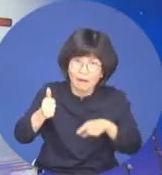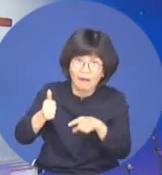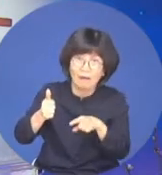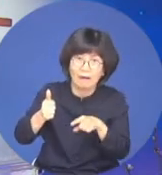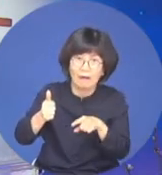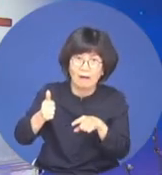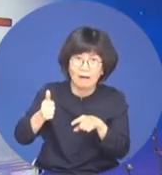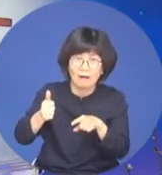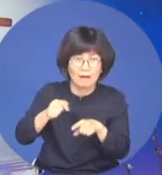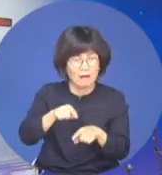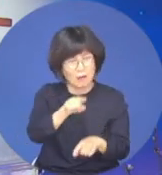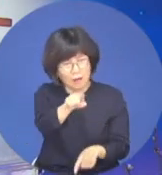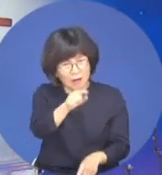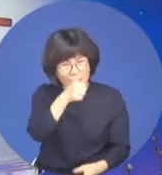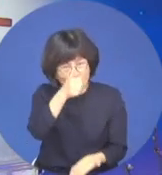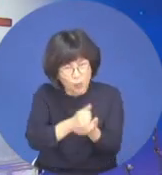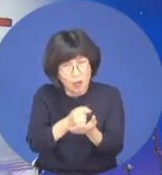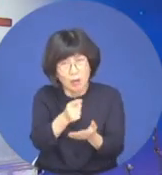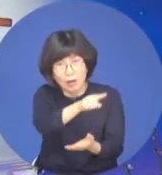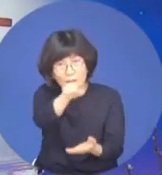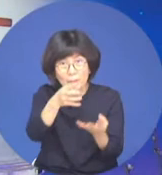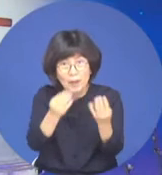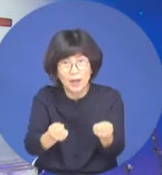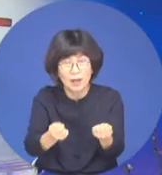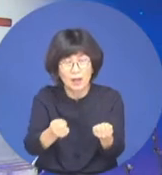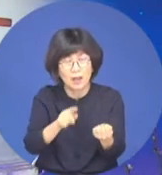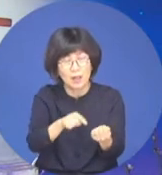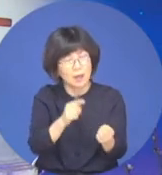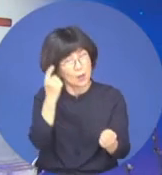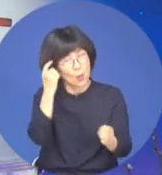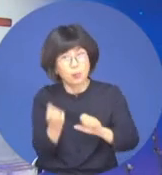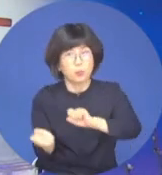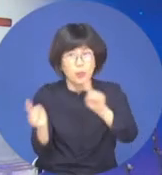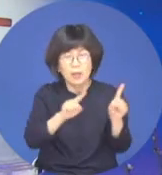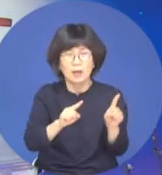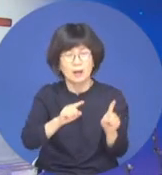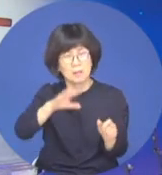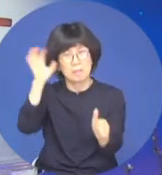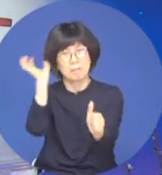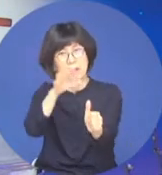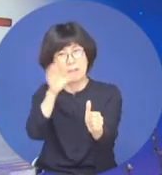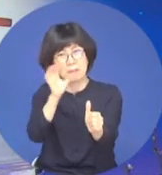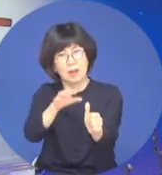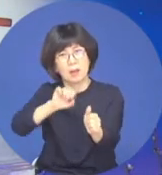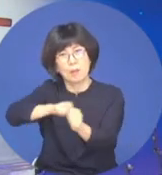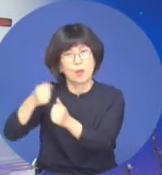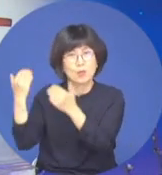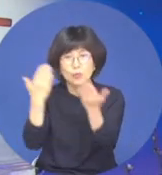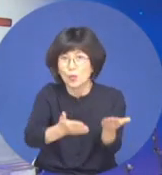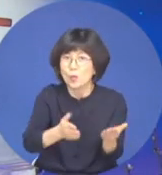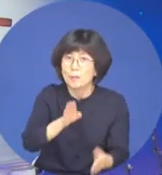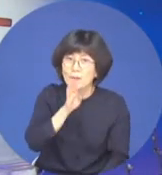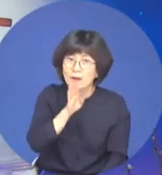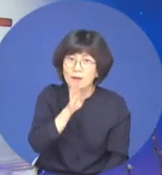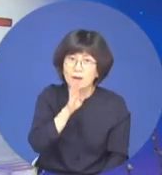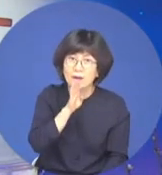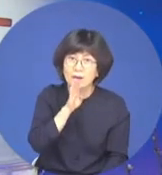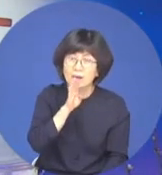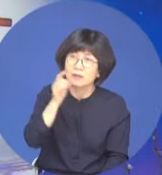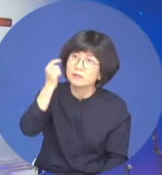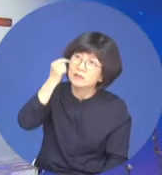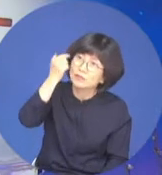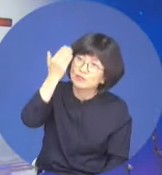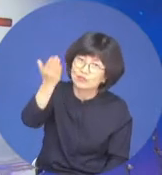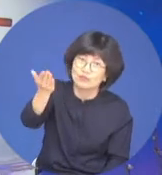걸어가는데 그냥 두십니까? 하나님 좀 정신 차리게 좀 야단을 치고 이렇게 해야 되지 않습니까? 그것도 질문하잖아요.